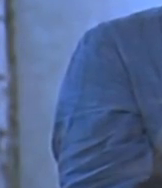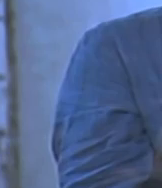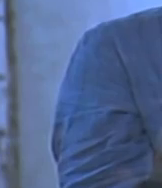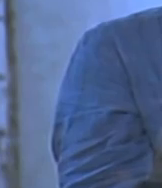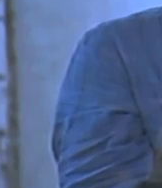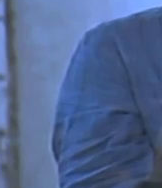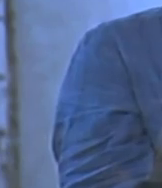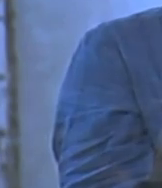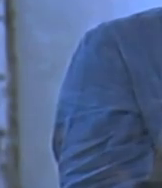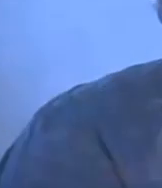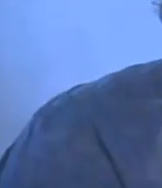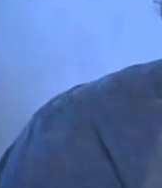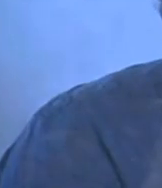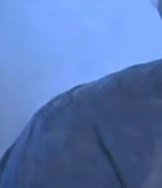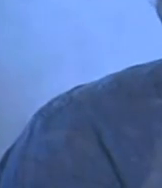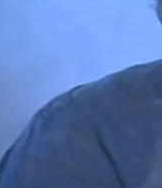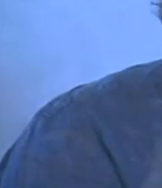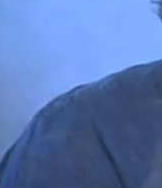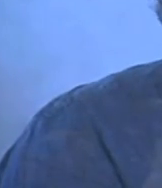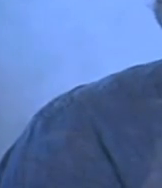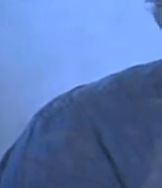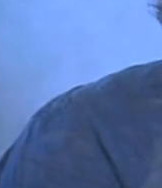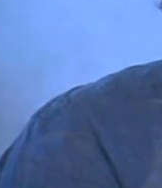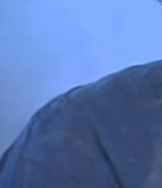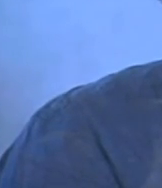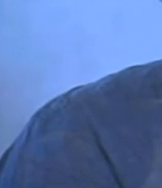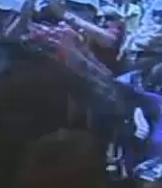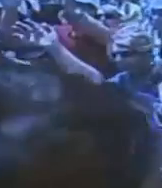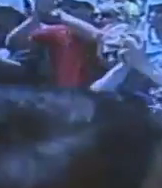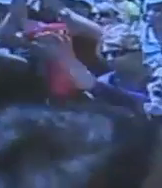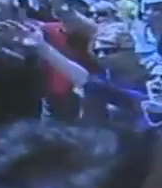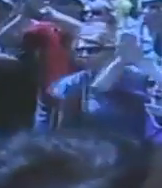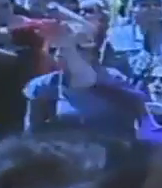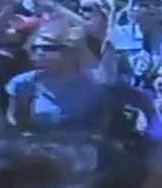σύνθημα το κεντρικό του σύνθημα ήτανε δεν χρωστάμε δεν πουλάμε δεν